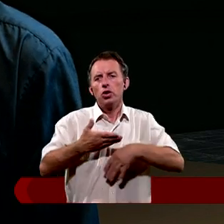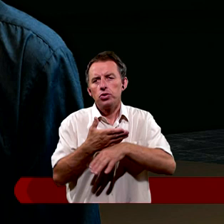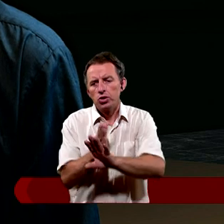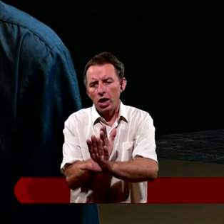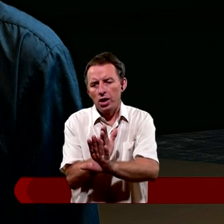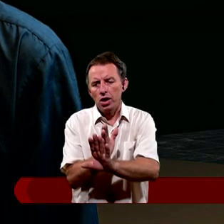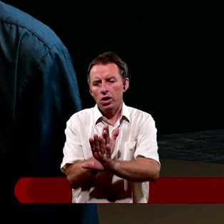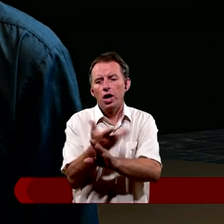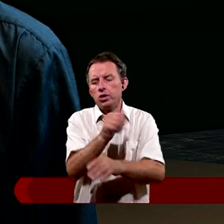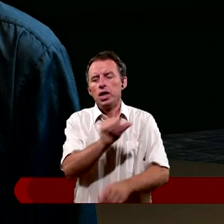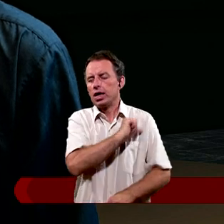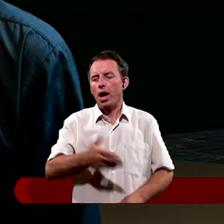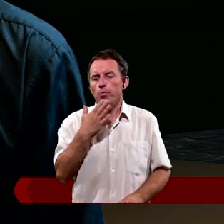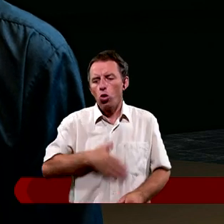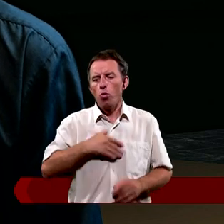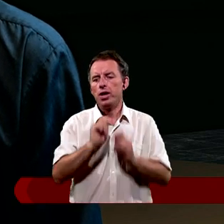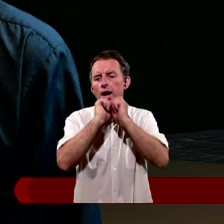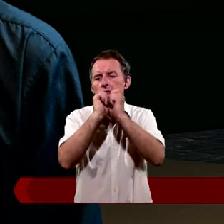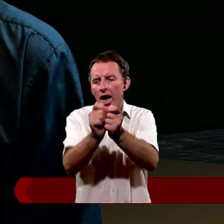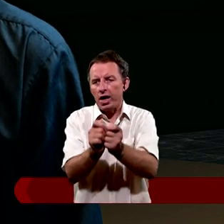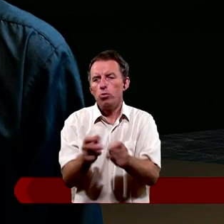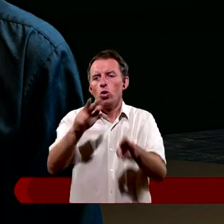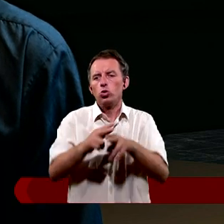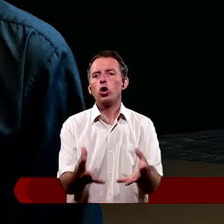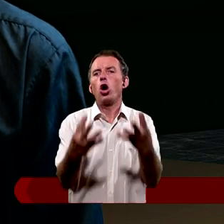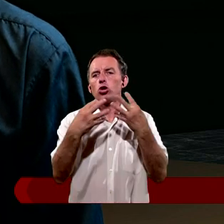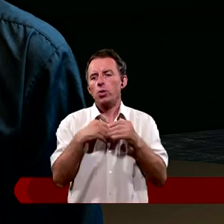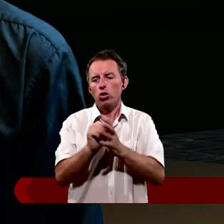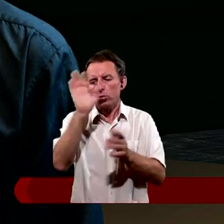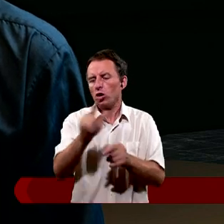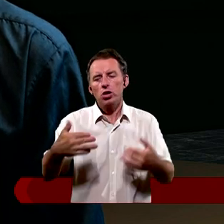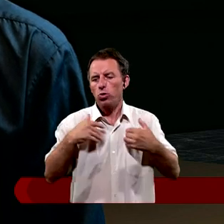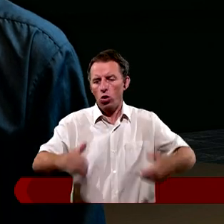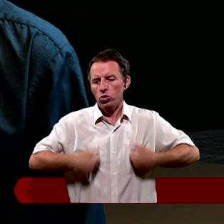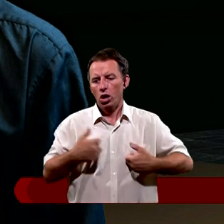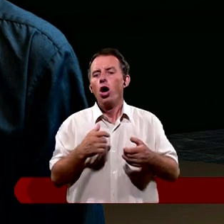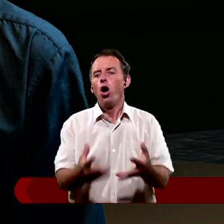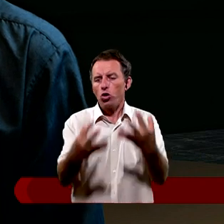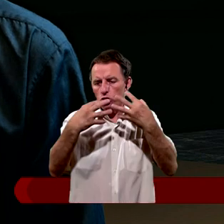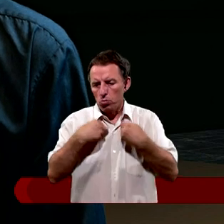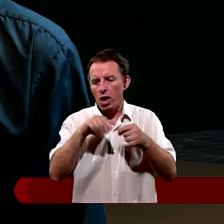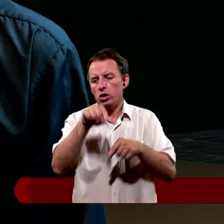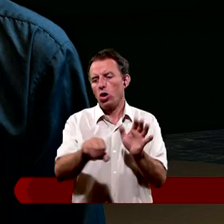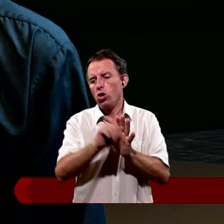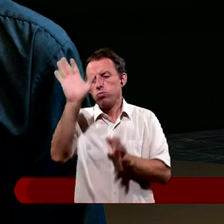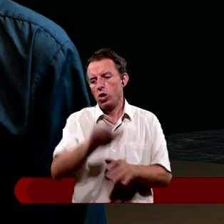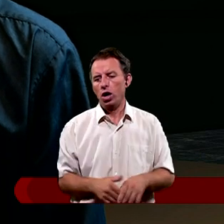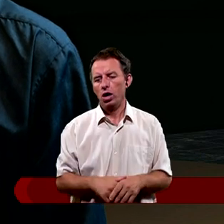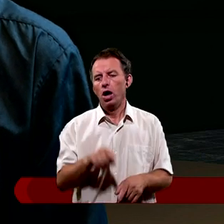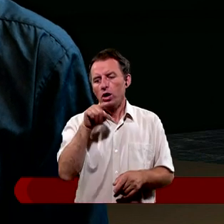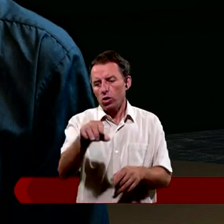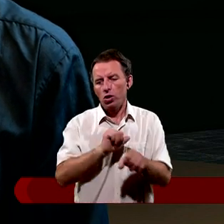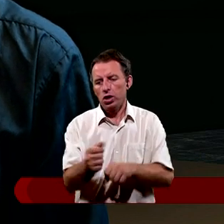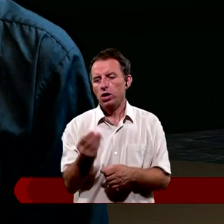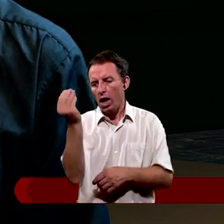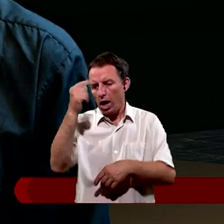dzielenia się niesamolubnym darem, który otrzymali od Pana Boga, bo to nie z nich było to uzdrawianie, tak, ale otrzymali go od Boga. Więc to też